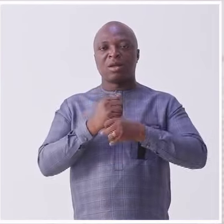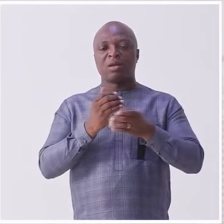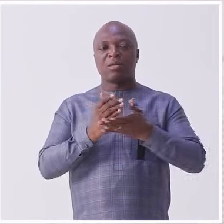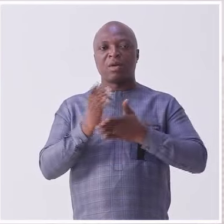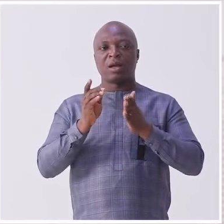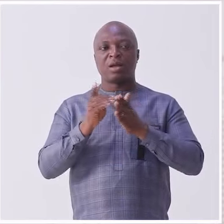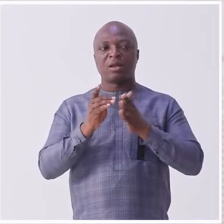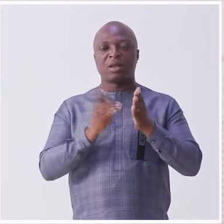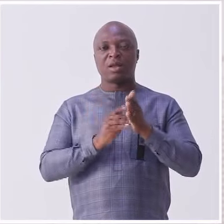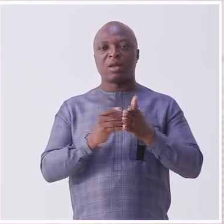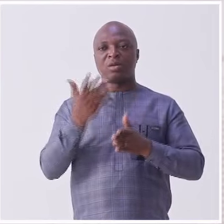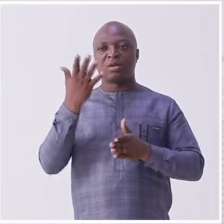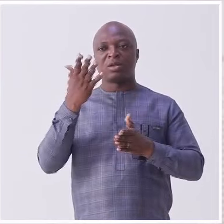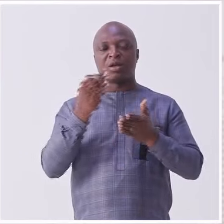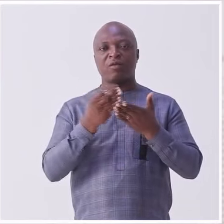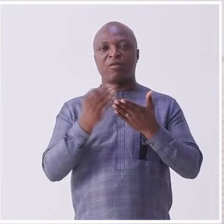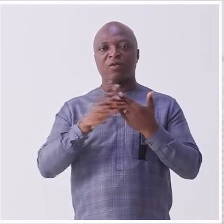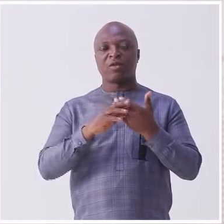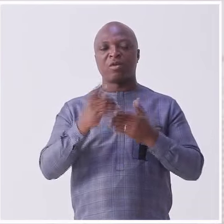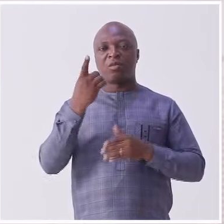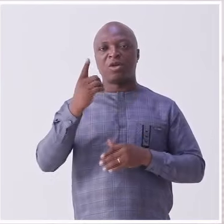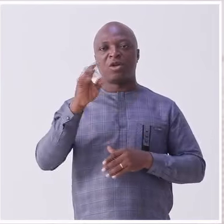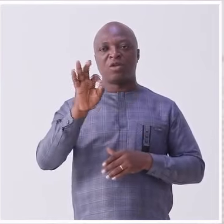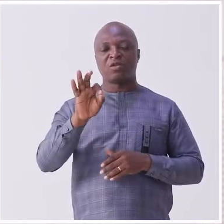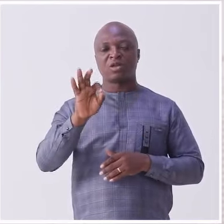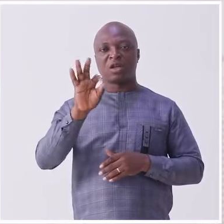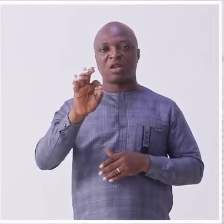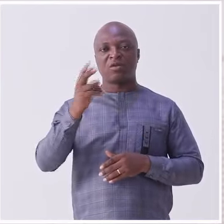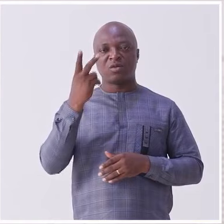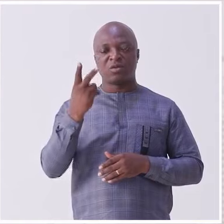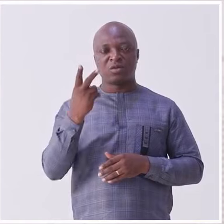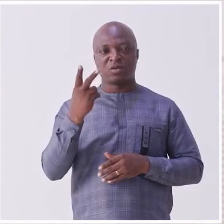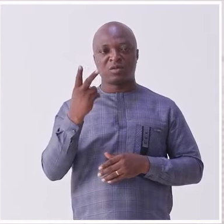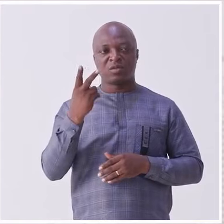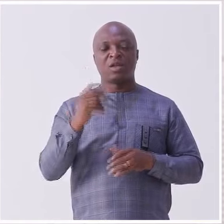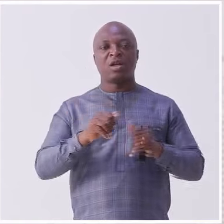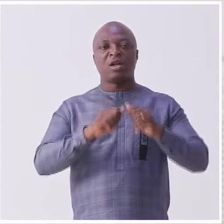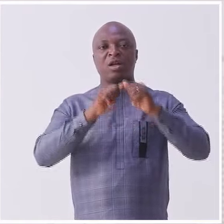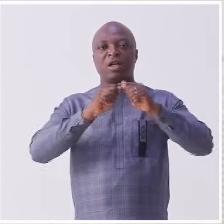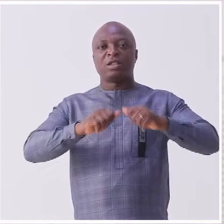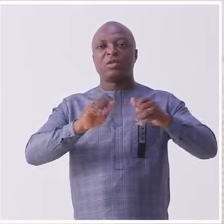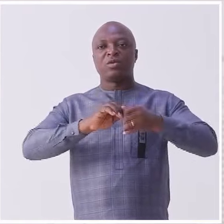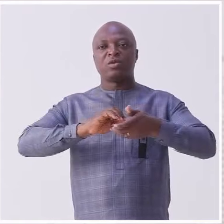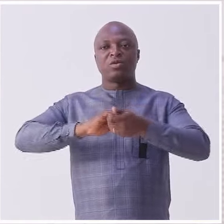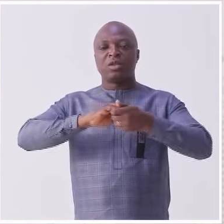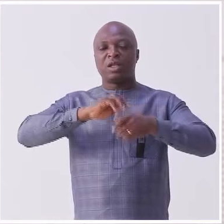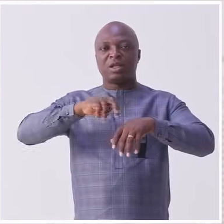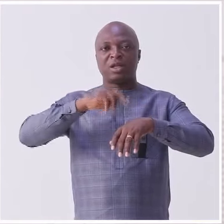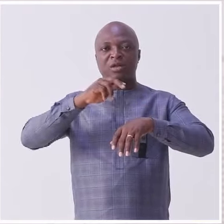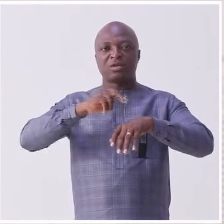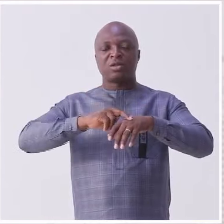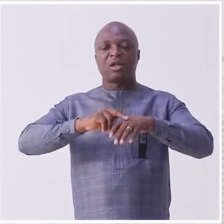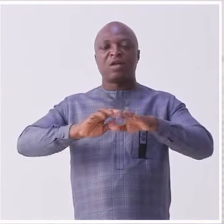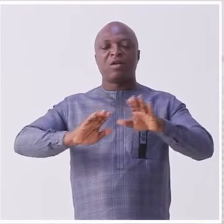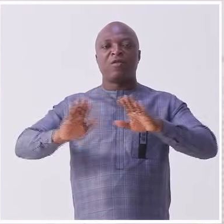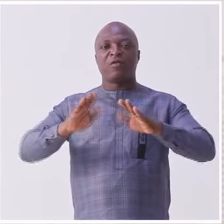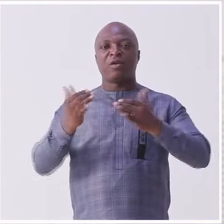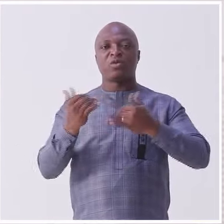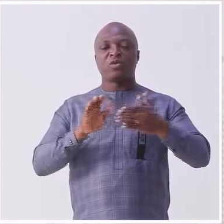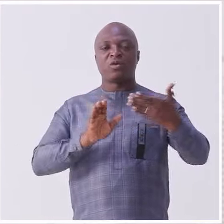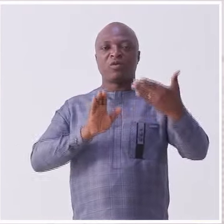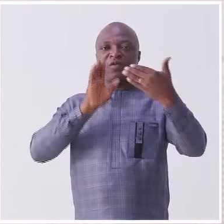par décret du 5 février 1992, l'Agence de solidarité nationale fait aujourd'hui